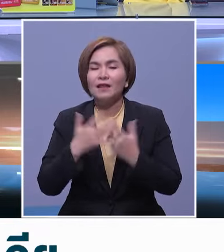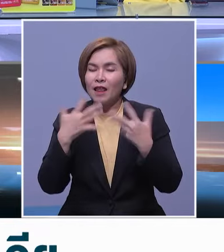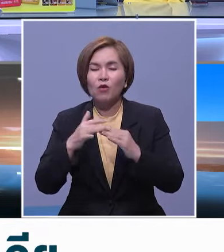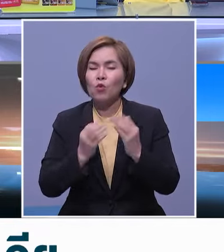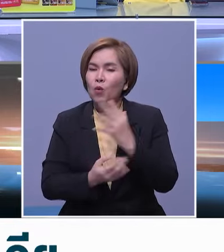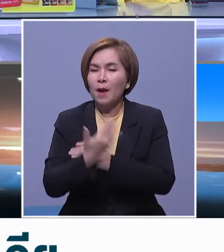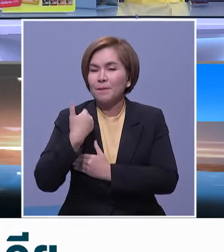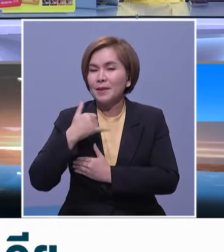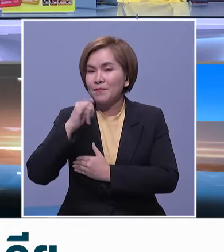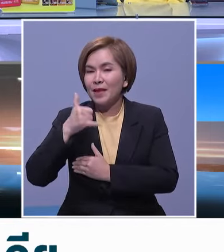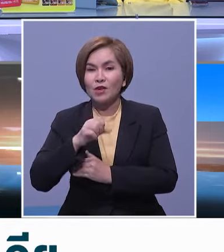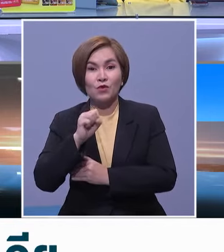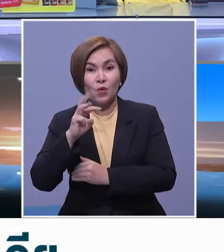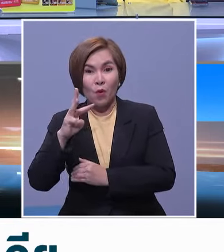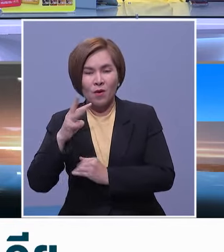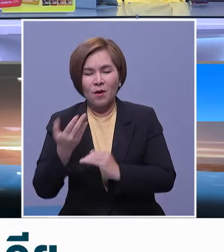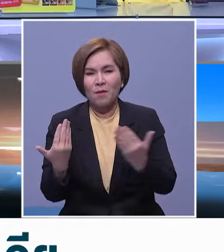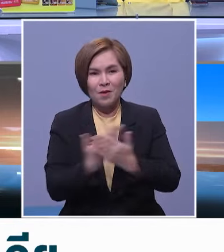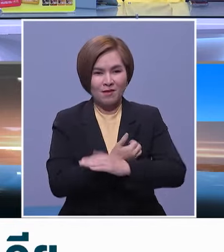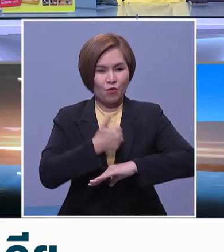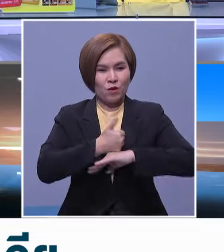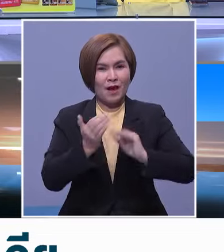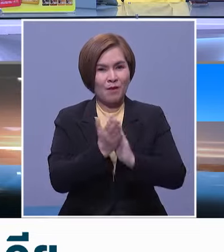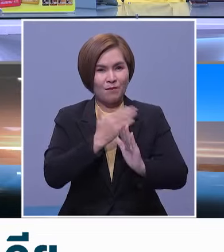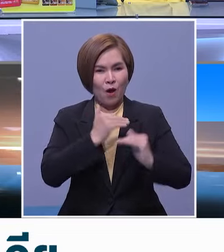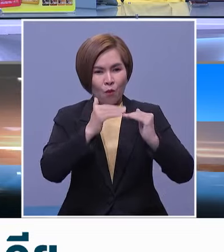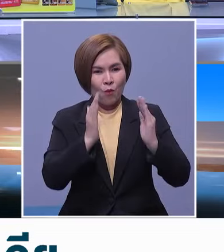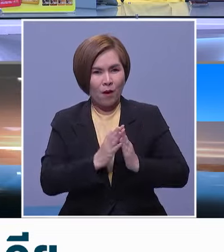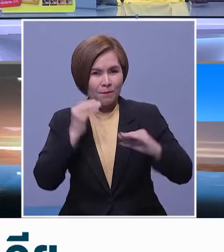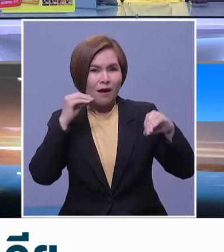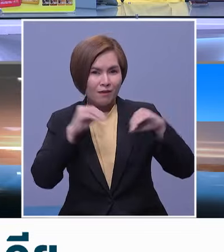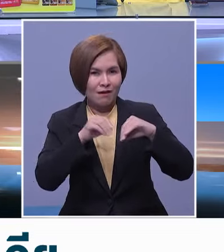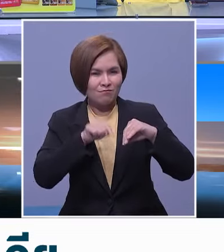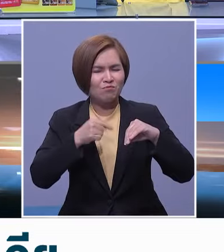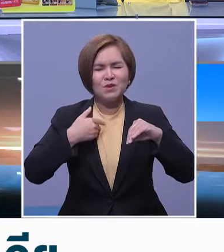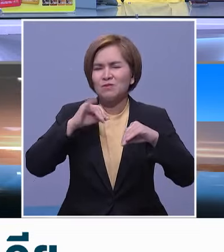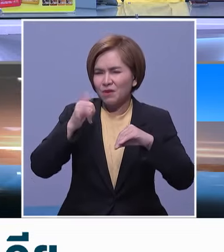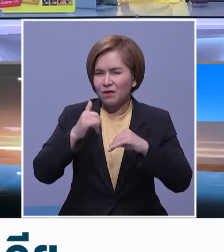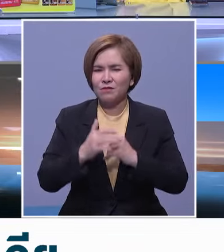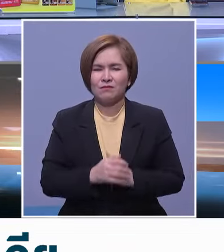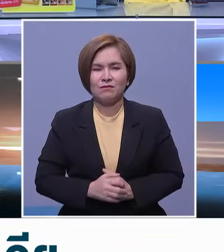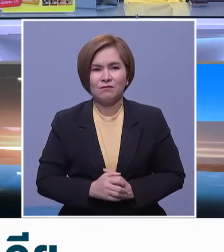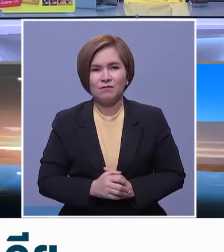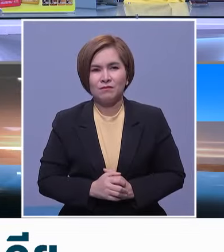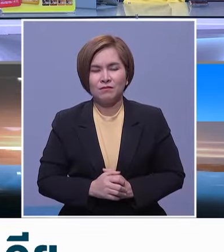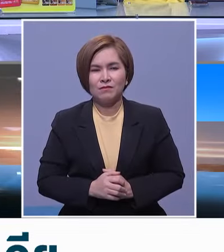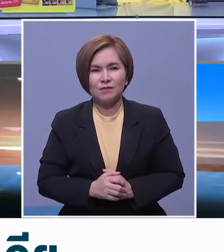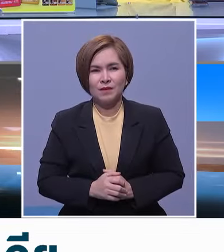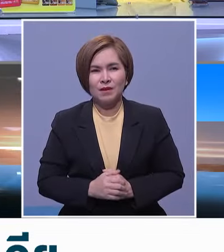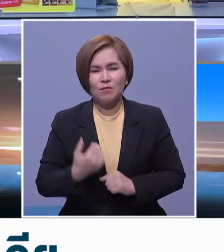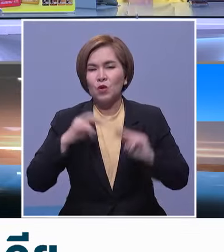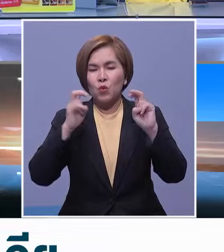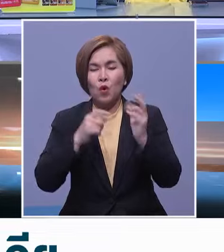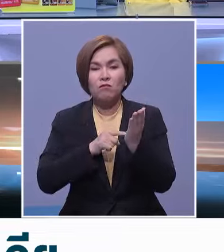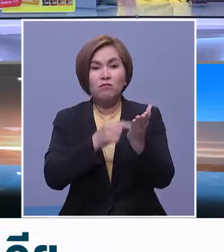ะมีโอกาสได้เห็นสว.กฤษดิ์ศักดิ์เนี่ยเป็นเจ้าอาวาสวัดบางคานก็ได้เนี่ยแหละแต่ว่าท่านก็ยังไงก็ตามท่านบอกว่าพอมีการตั้งยติการ